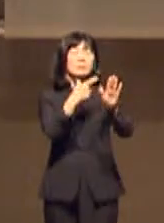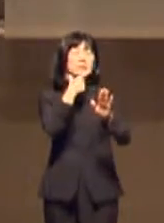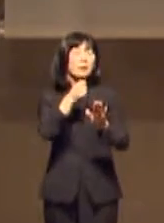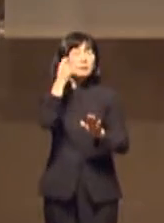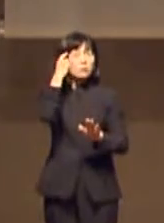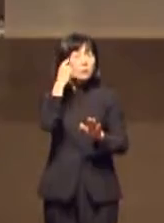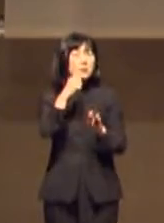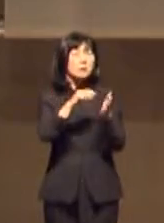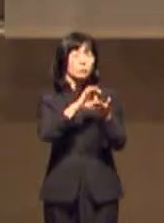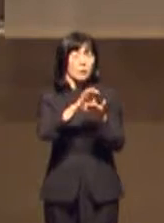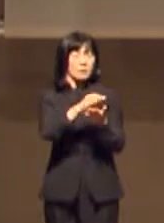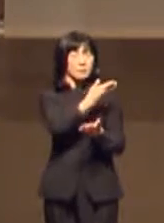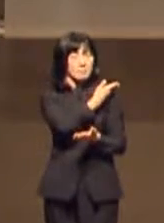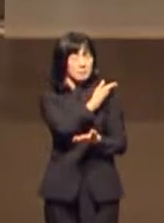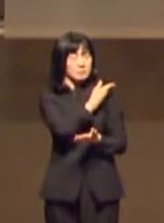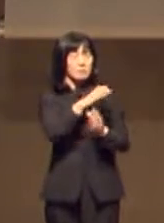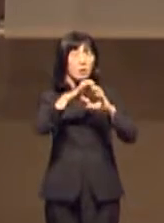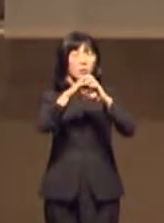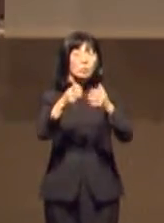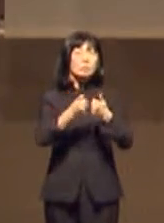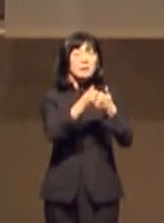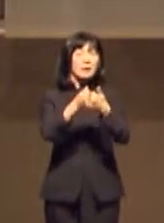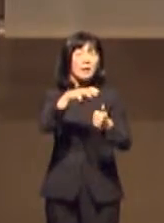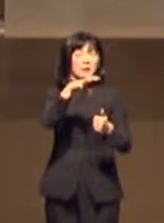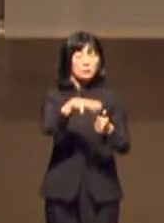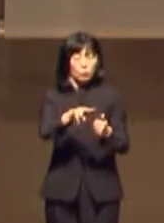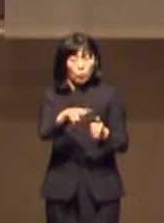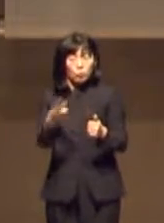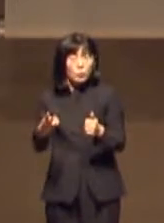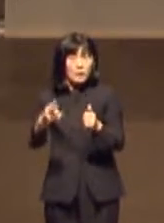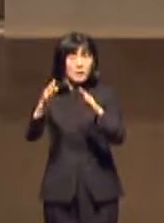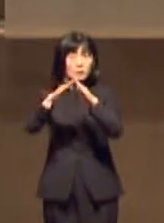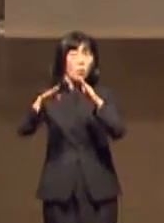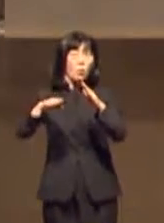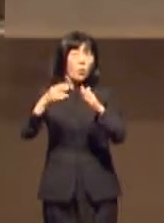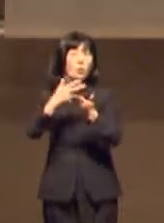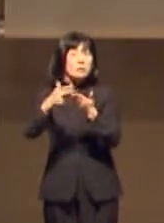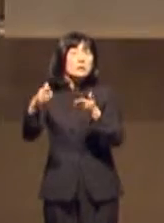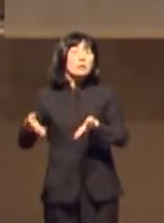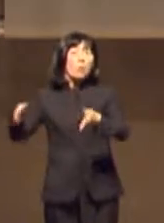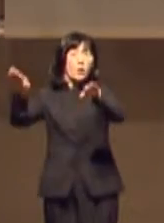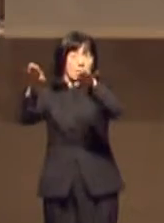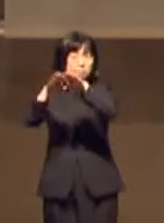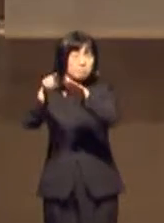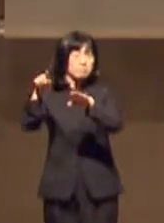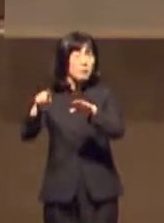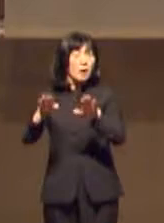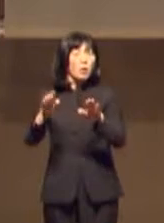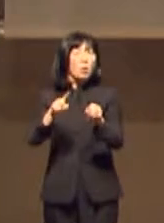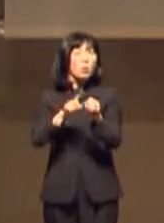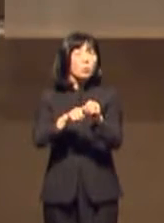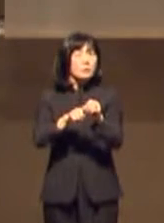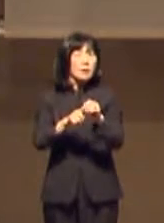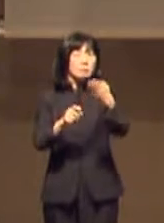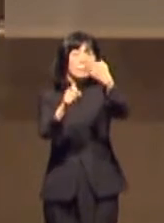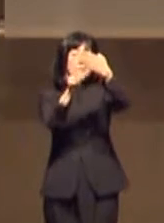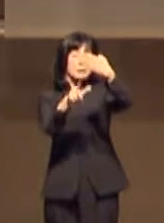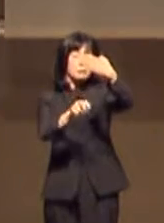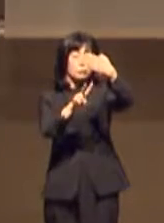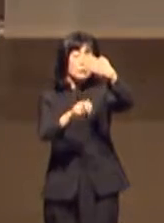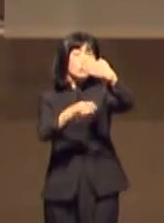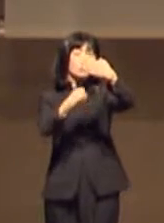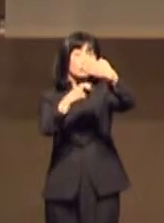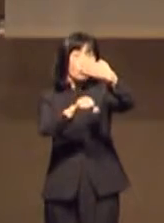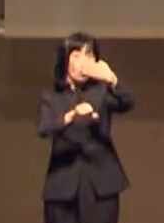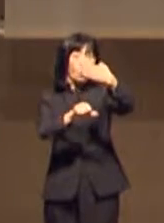ていただいております。国際会議場に隣接する平和記念資料館は、今年4月25日